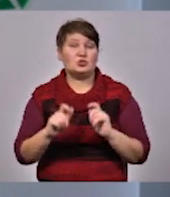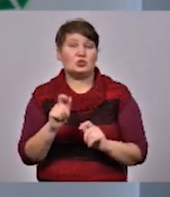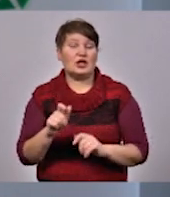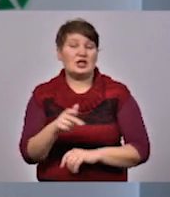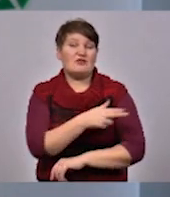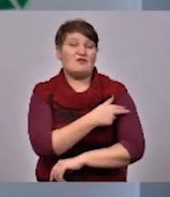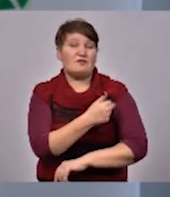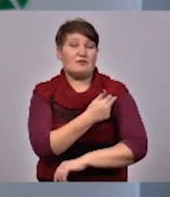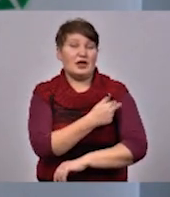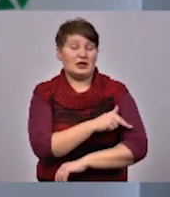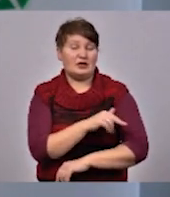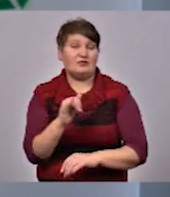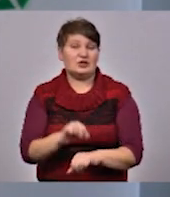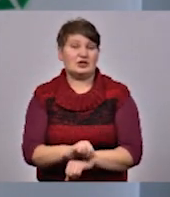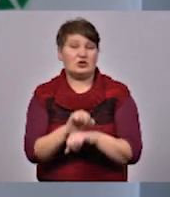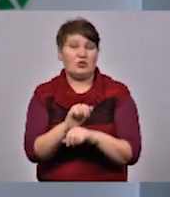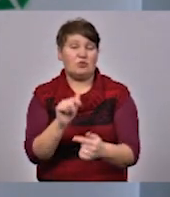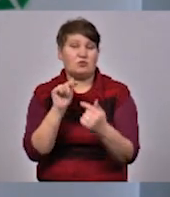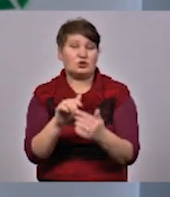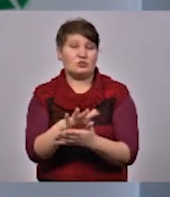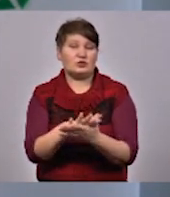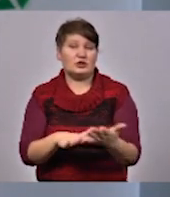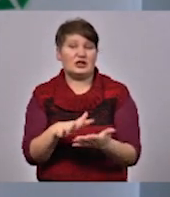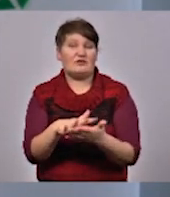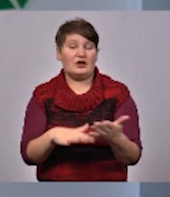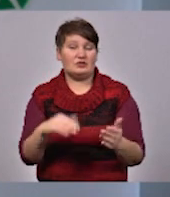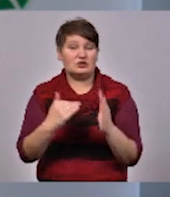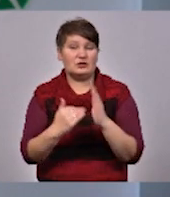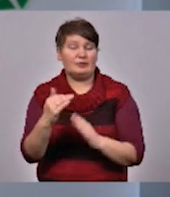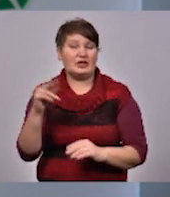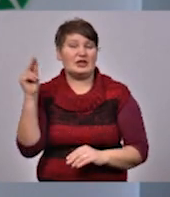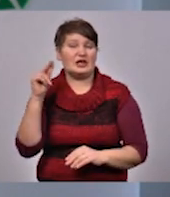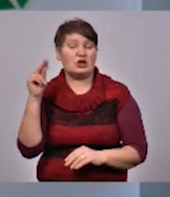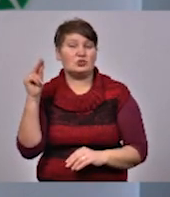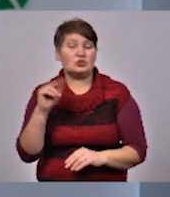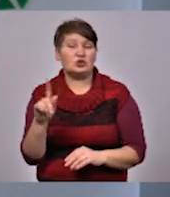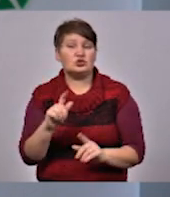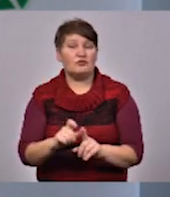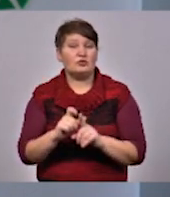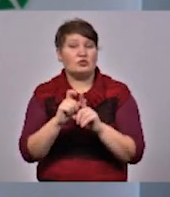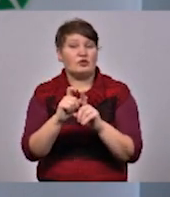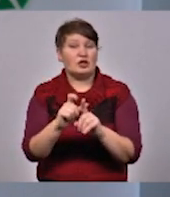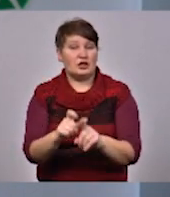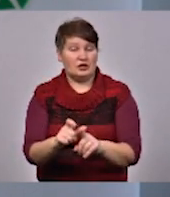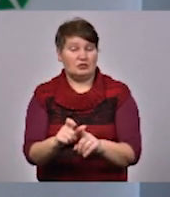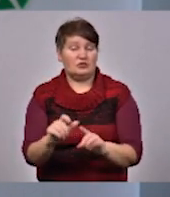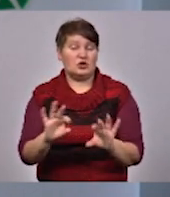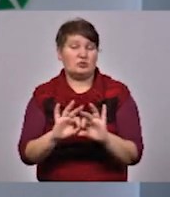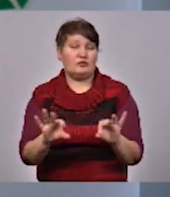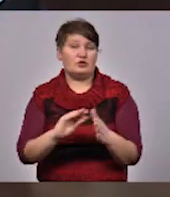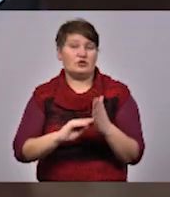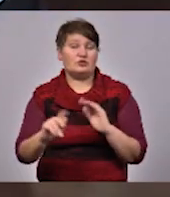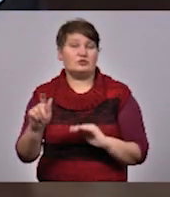студентів-медиків. Нагадаю, що вони страйкували проти продовження тривалості інтернатури. Що відповіла їм заступниця міністра, розповість Оксана